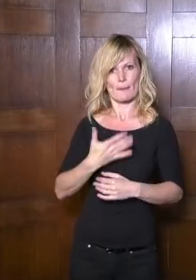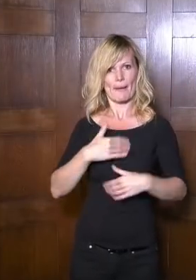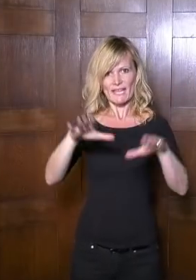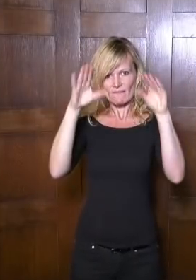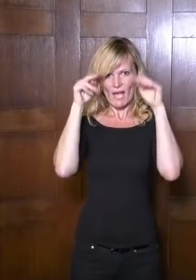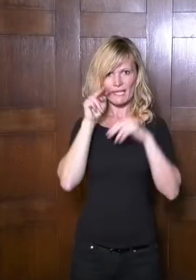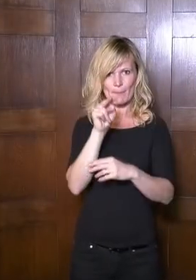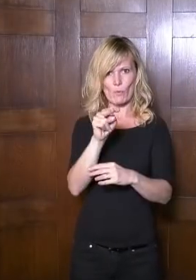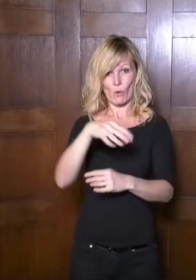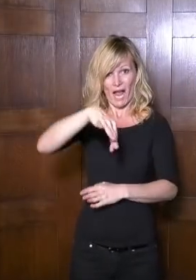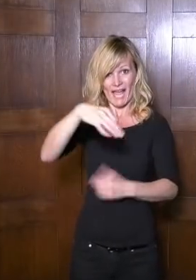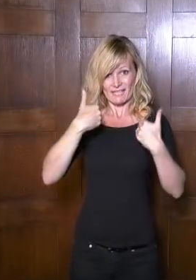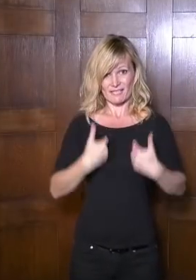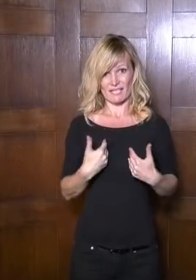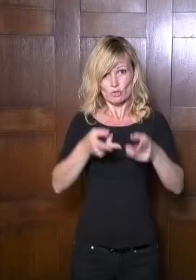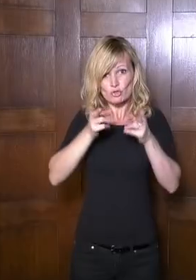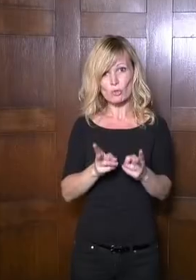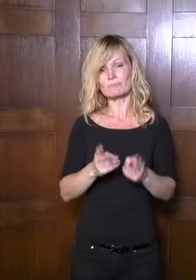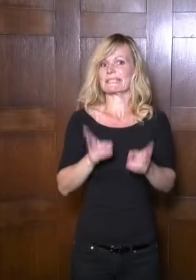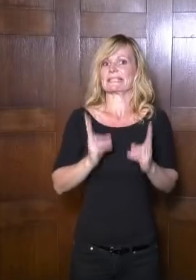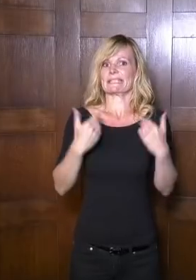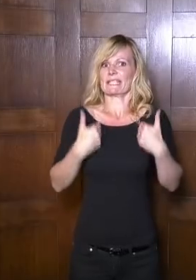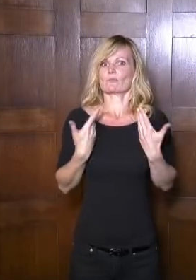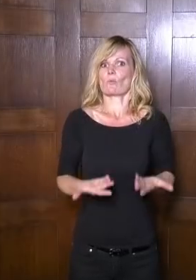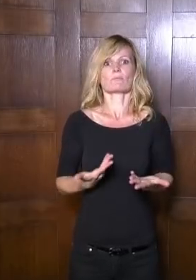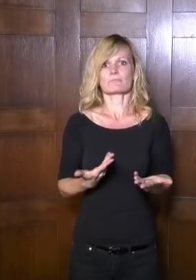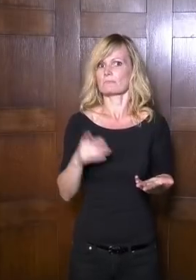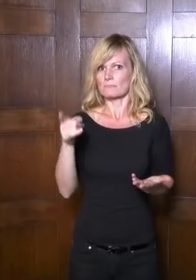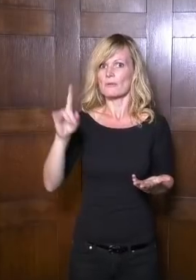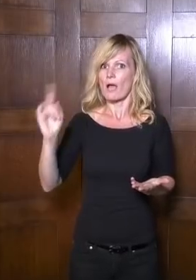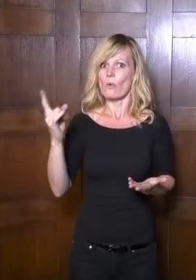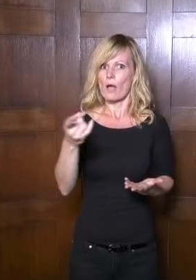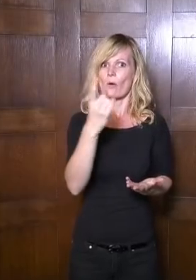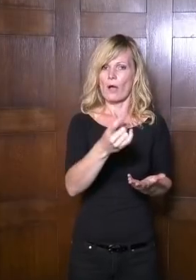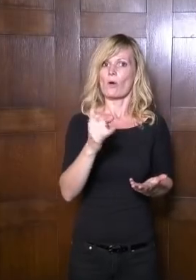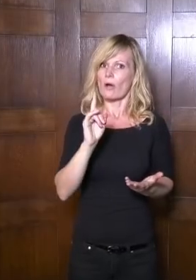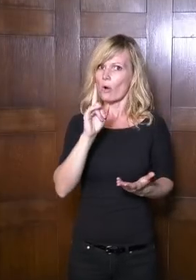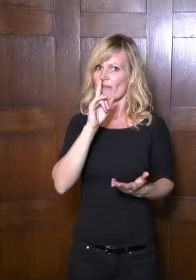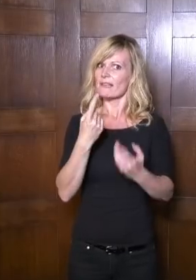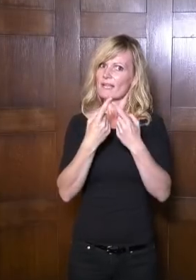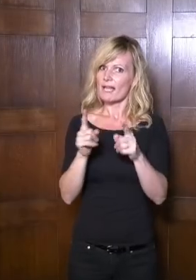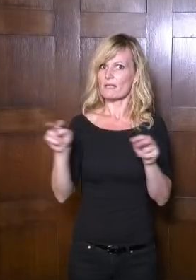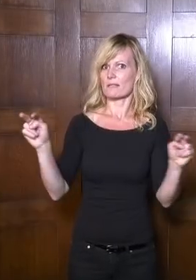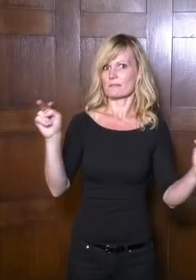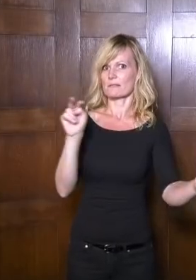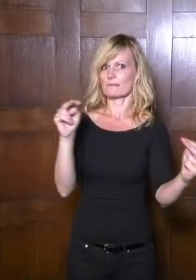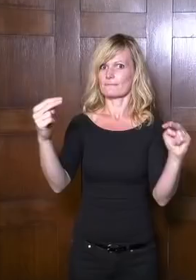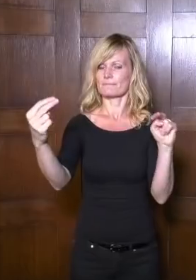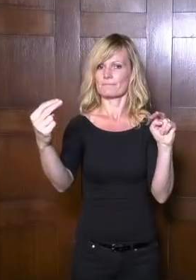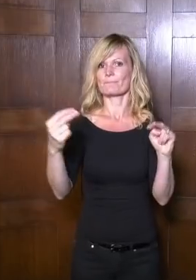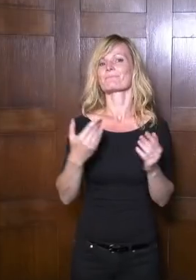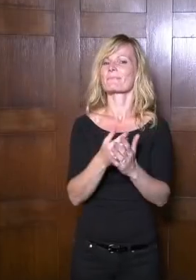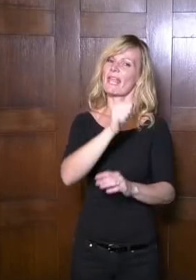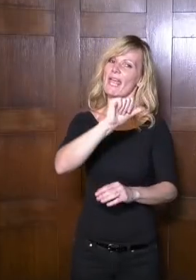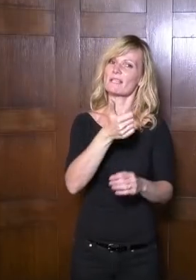doch nicht automatisch die einzige und schon gar nicht die einzig richtige. Das wird vielleicht so den ersten Teil des Gespräches